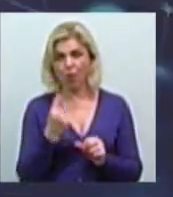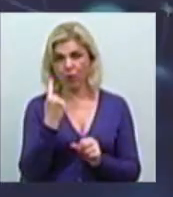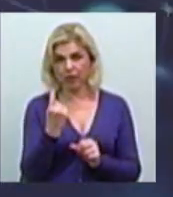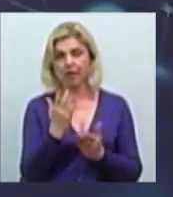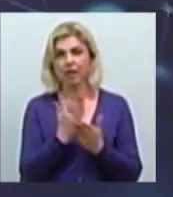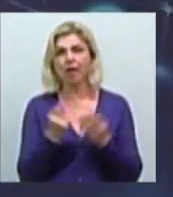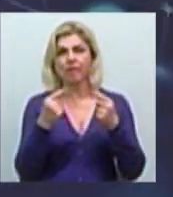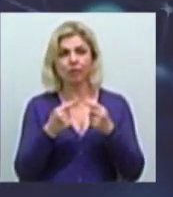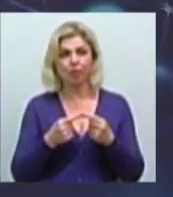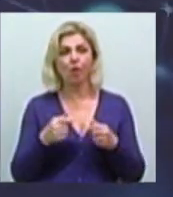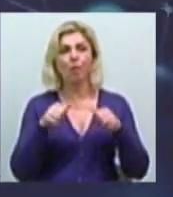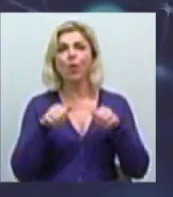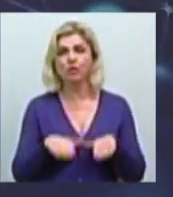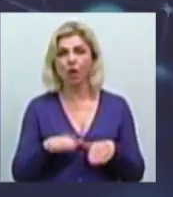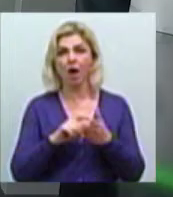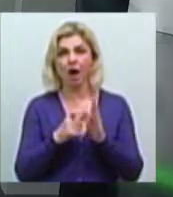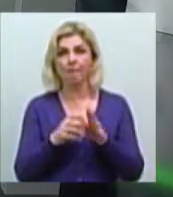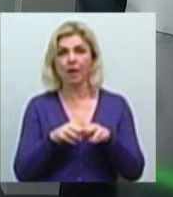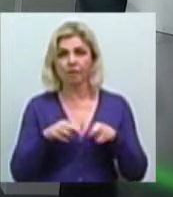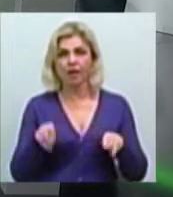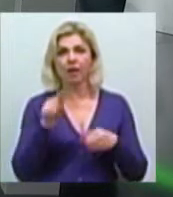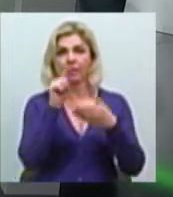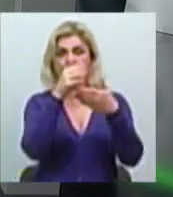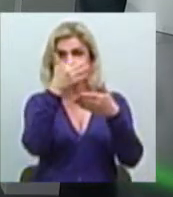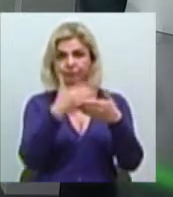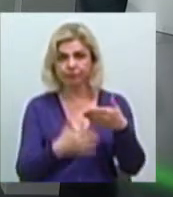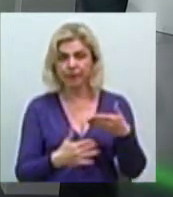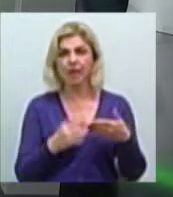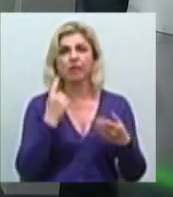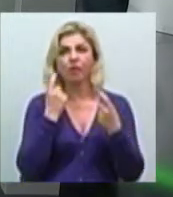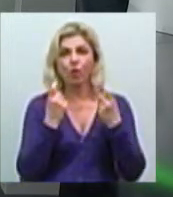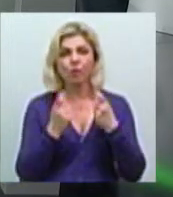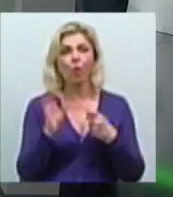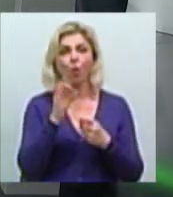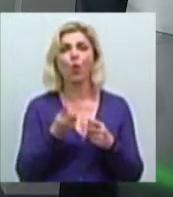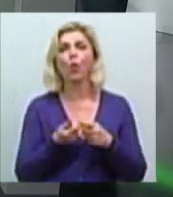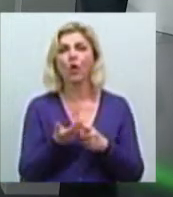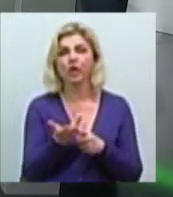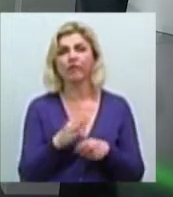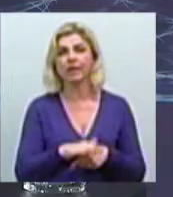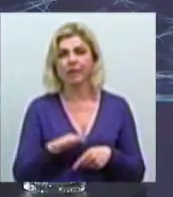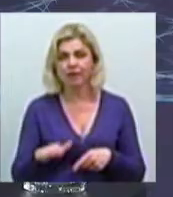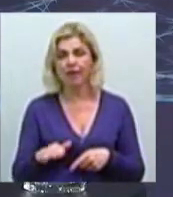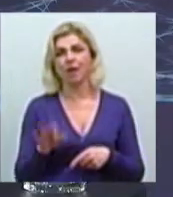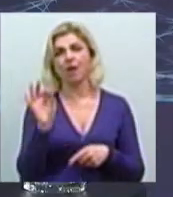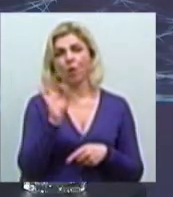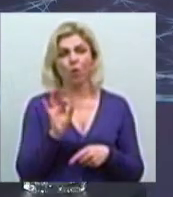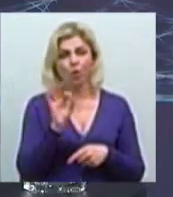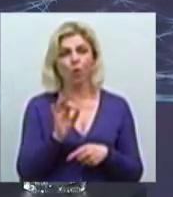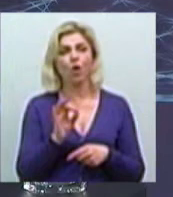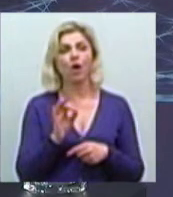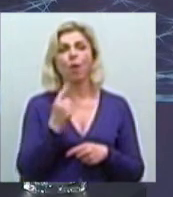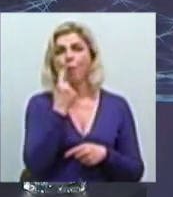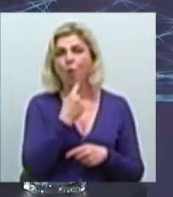Кабміну, і там певний перелік статистичних даних щодо кількості дітей, щодо мови